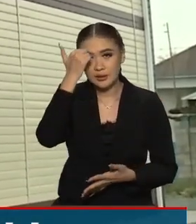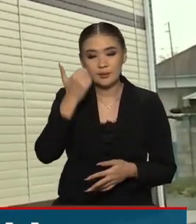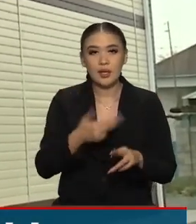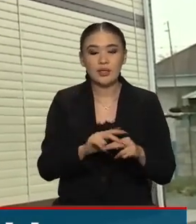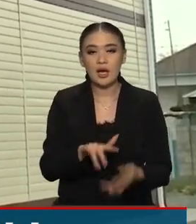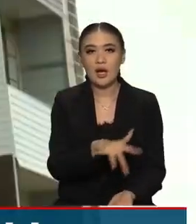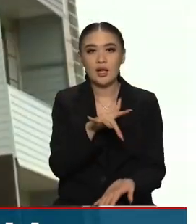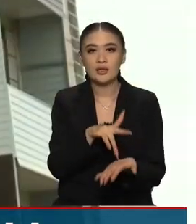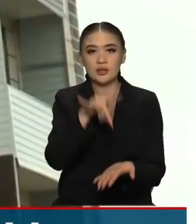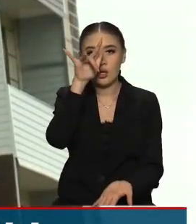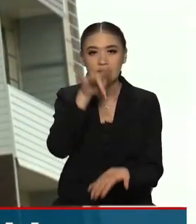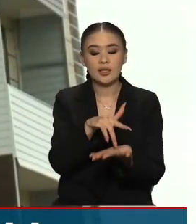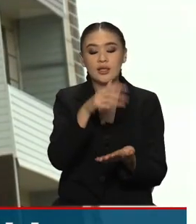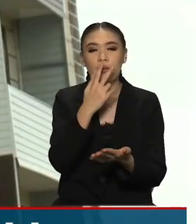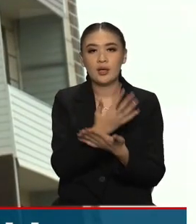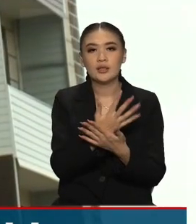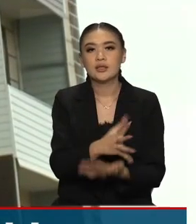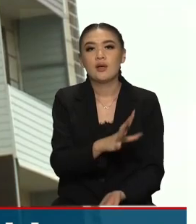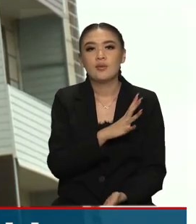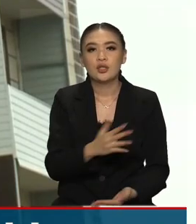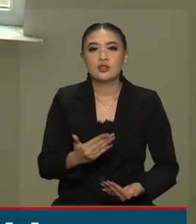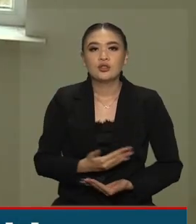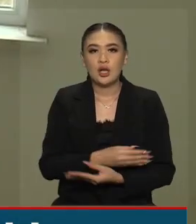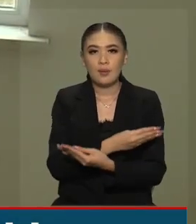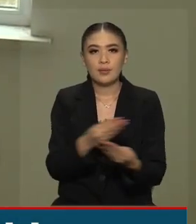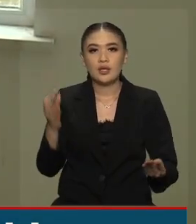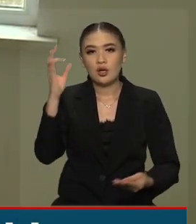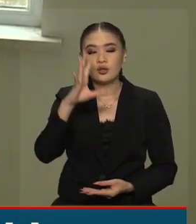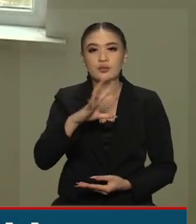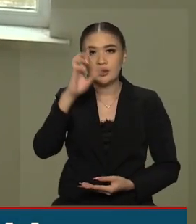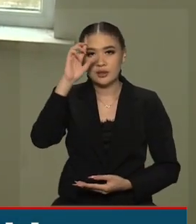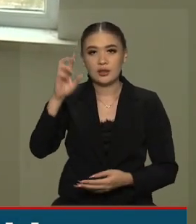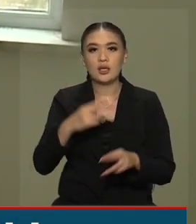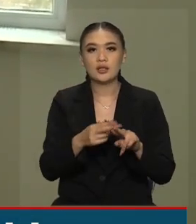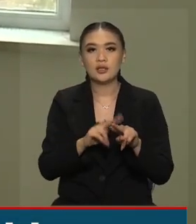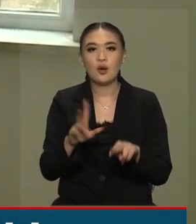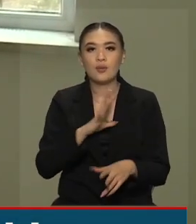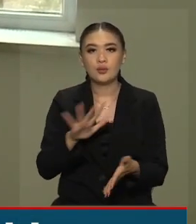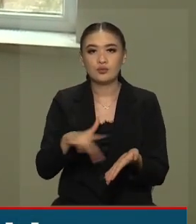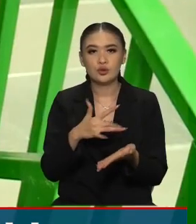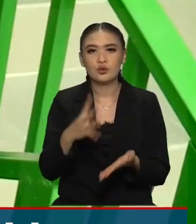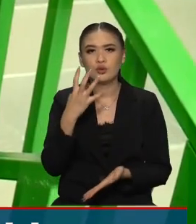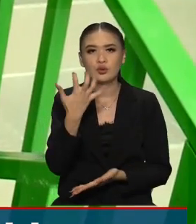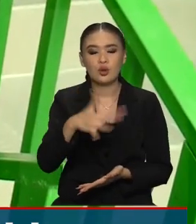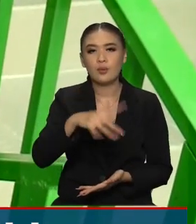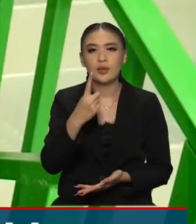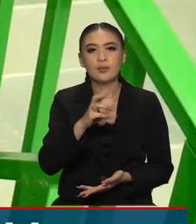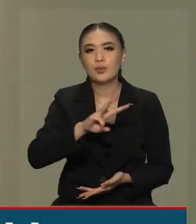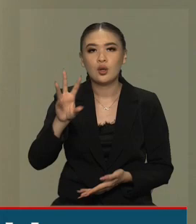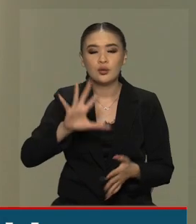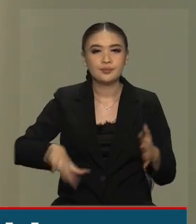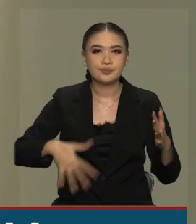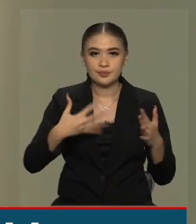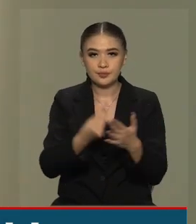қақ ортасында орналасқан баспана тұрғындарға жергілікті билік тарапынан беріліп отыр. Ол үшін бюджеттен 451 миллион теңгеден